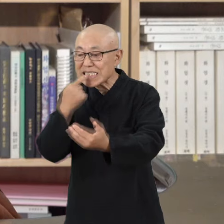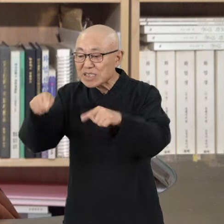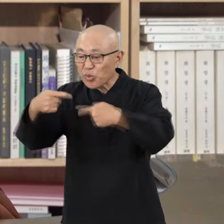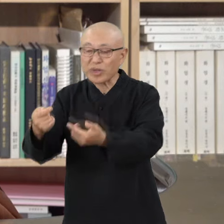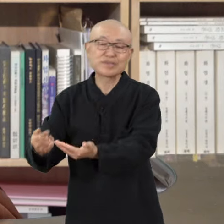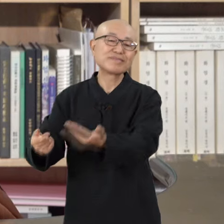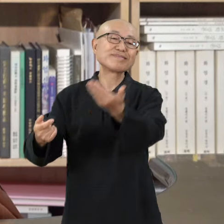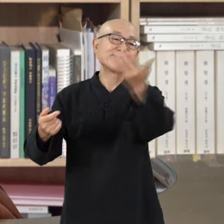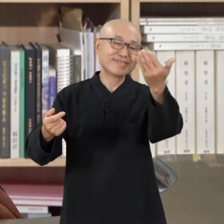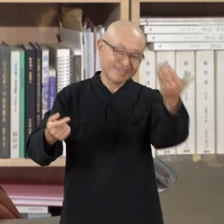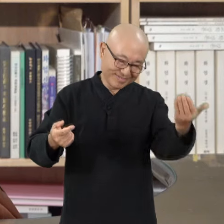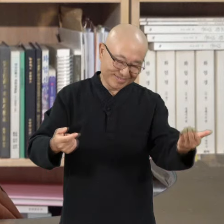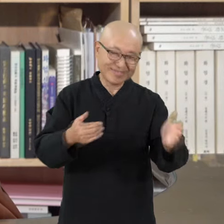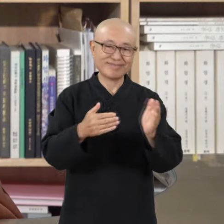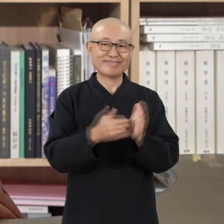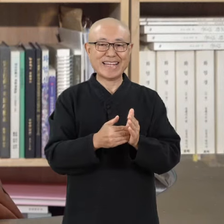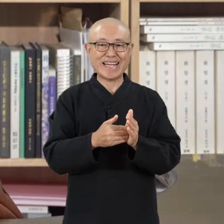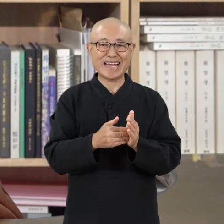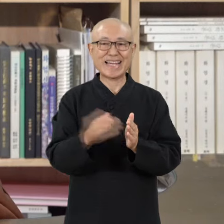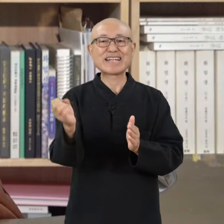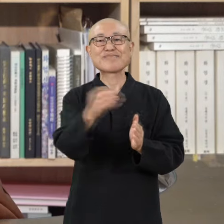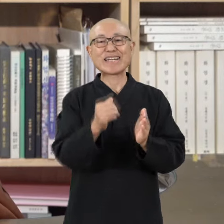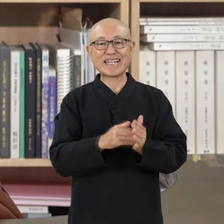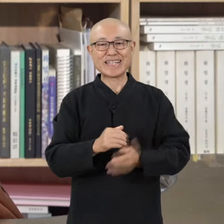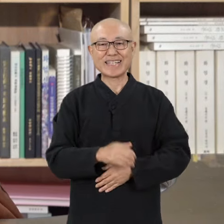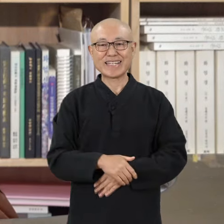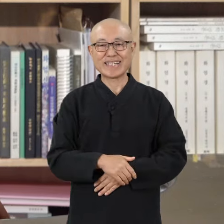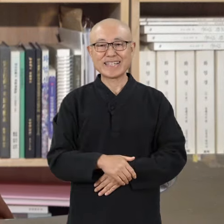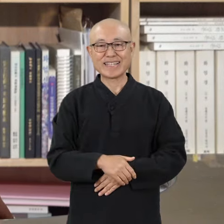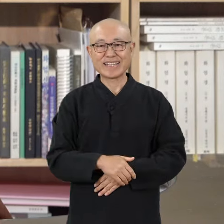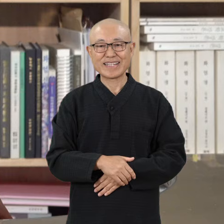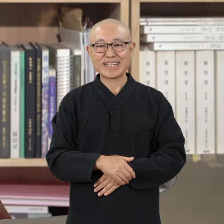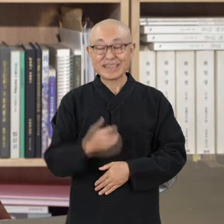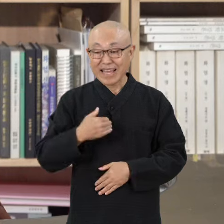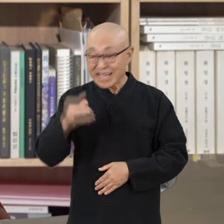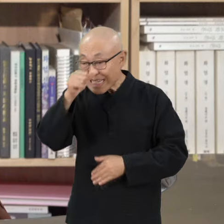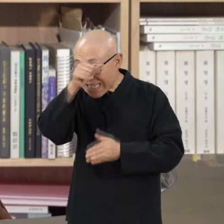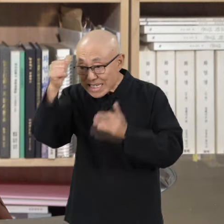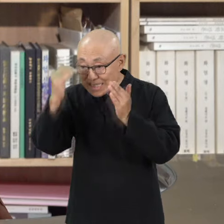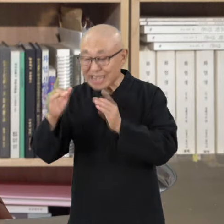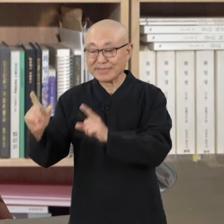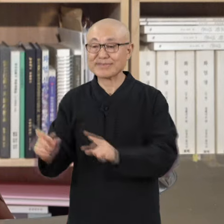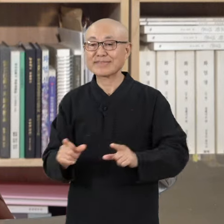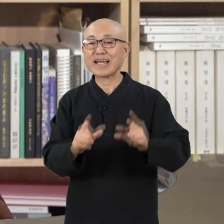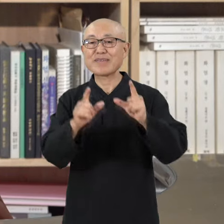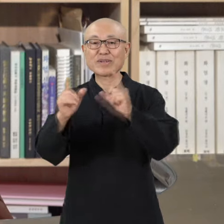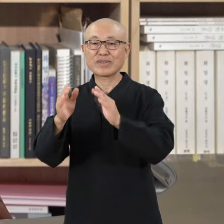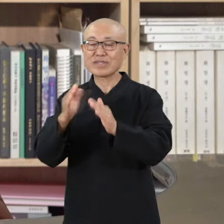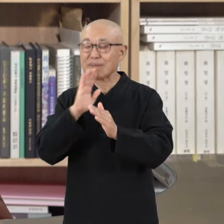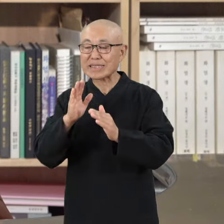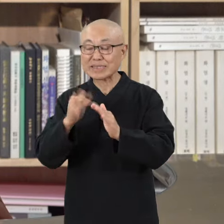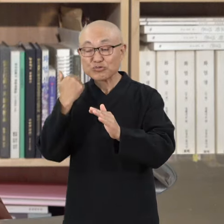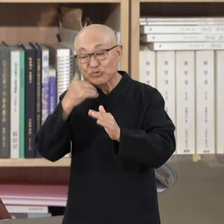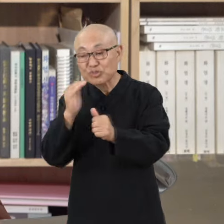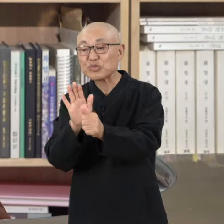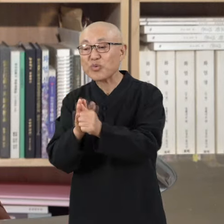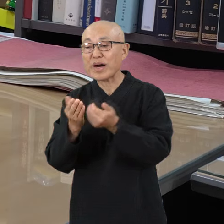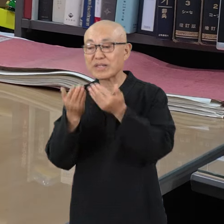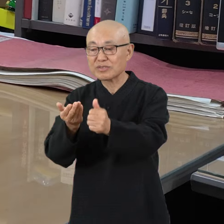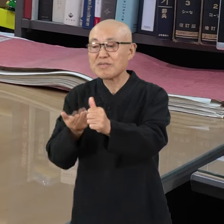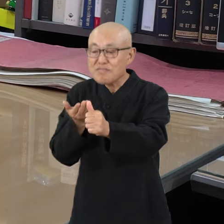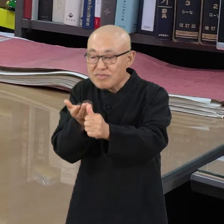알아들으시도록 지금 말씀을 드립니다 저는 일생을 살면서 그렇게 베푼 그